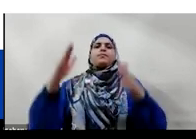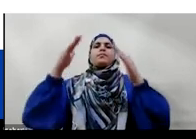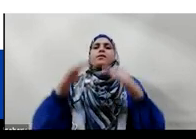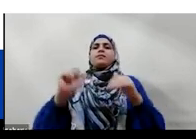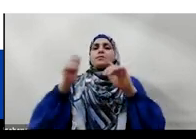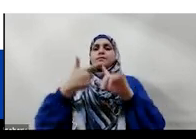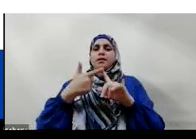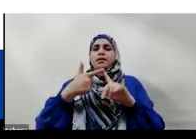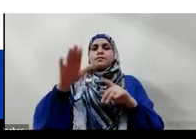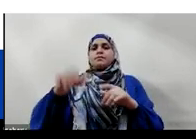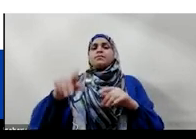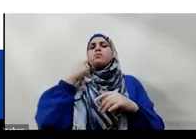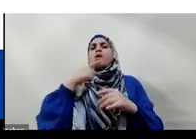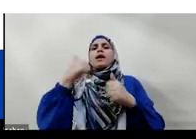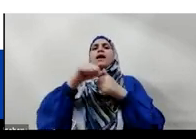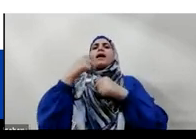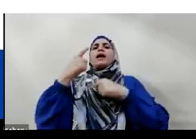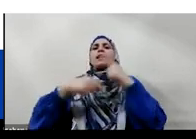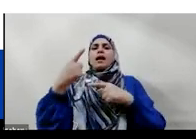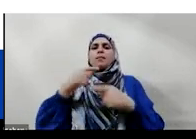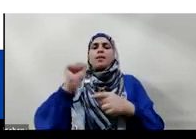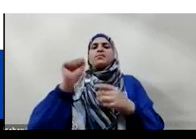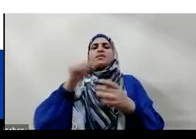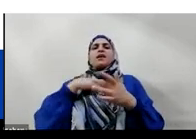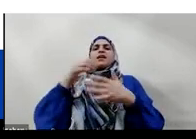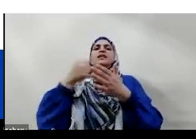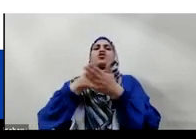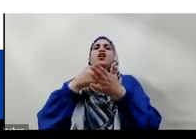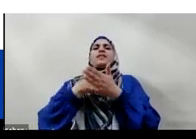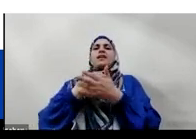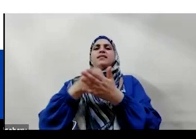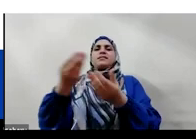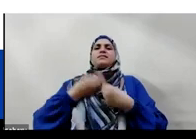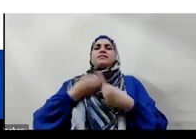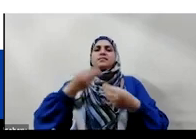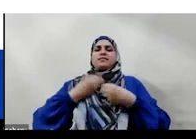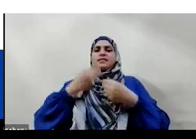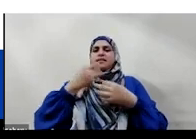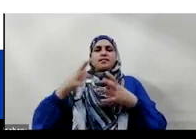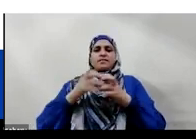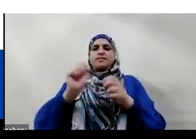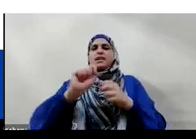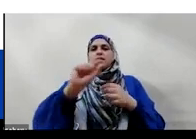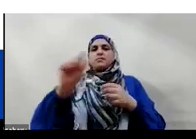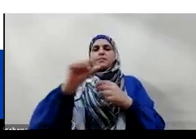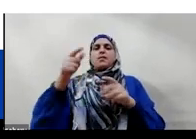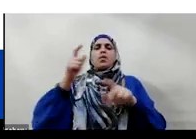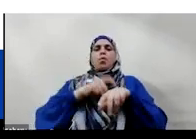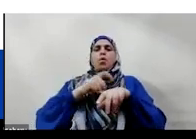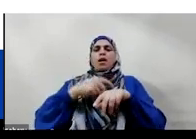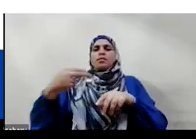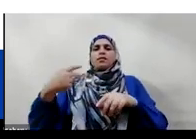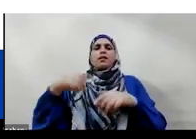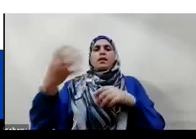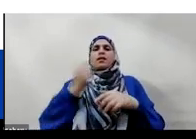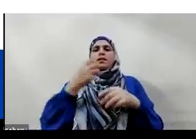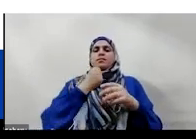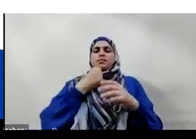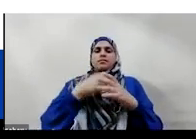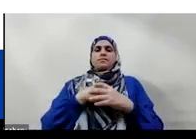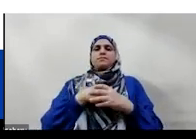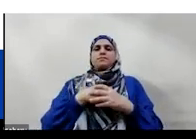بيطلب مني ان انا استكمل الاكاديميك اونر اللي انا حصلت عليها، بكتب التايتل والديتس اللي انا حصلت فيها على الاكاديميك اونر